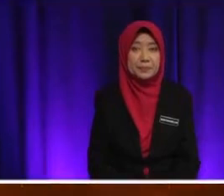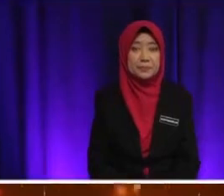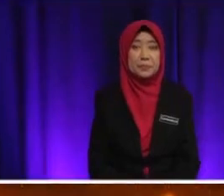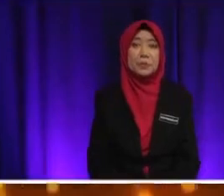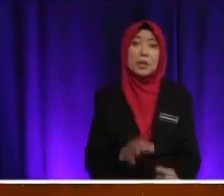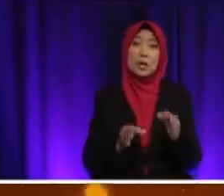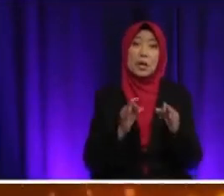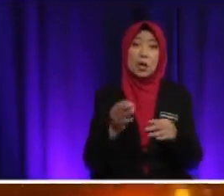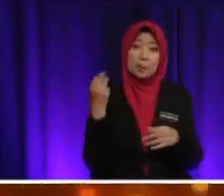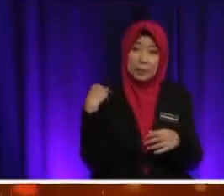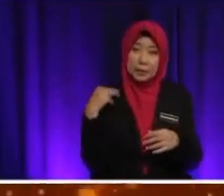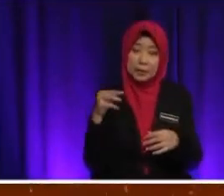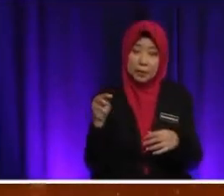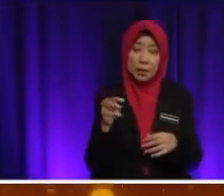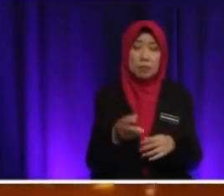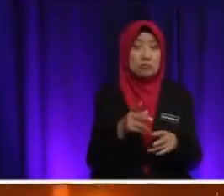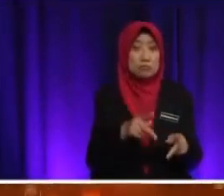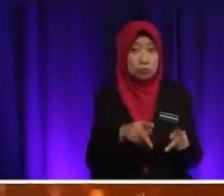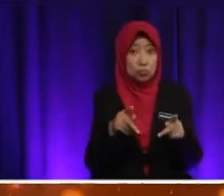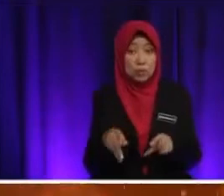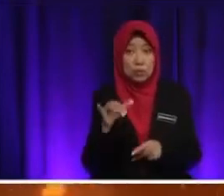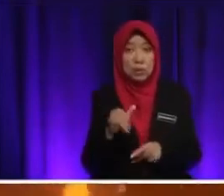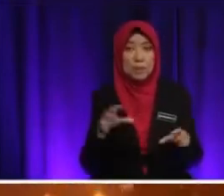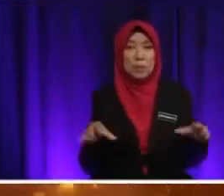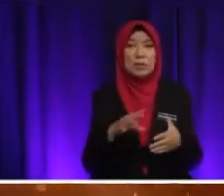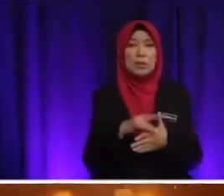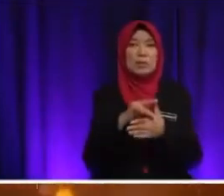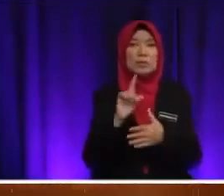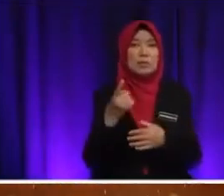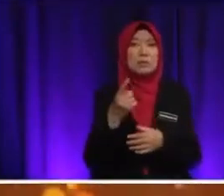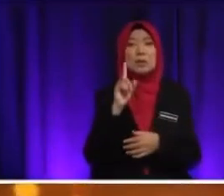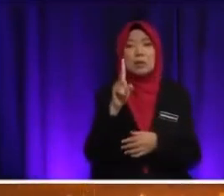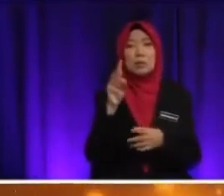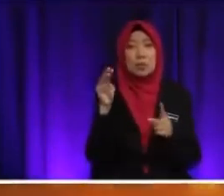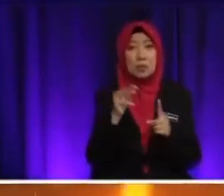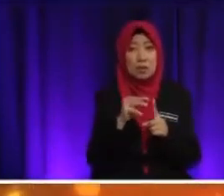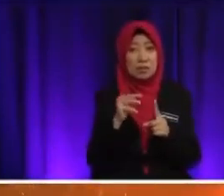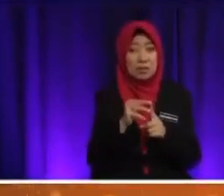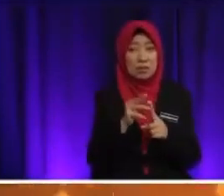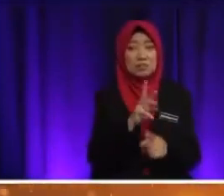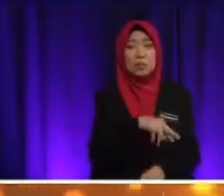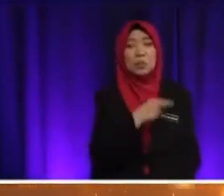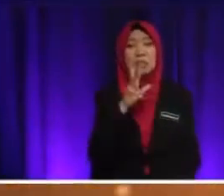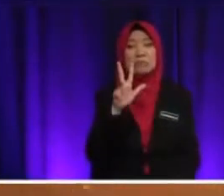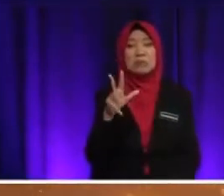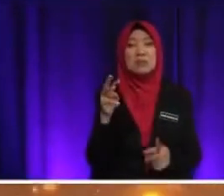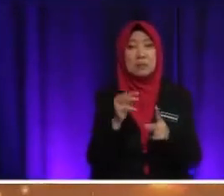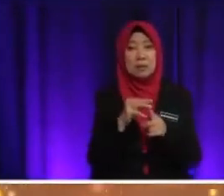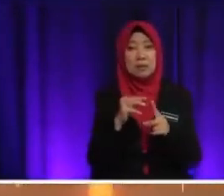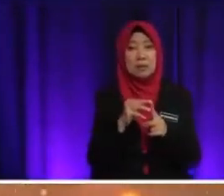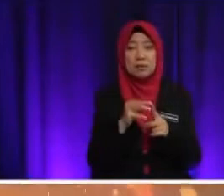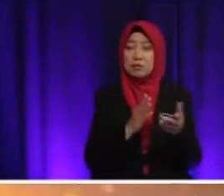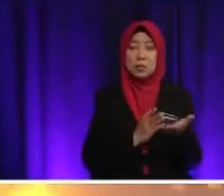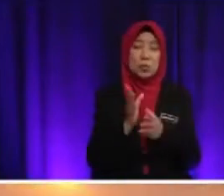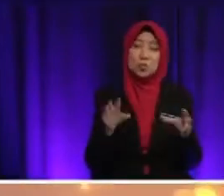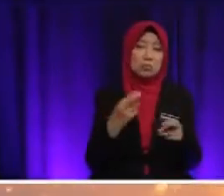kalau mereka yang buat jawapan hanya isi semata-mata, hanya dapat satu markah. Jadi rugi tiga markah ustaz. Dan kalau dia terus buat kesimpulan